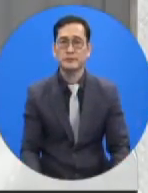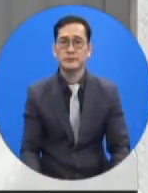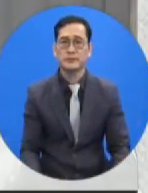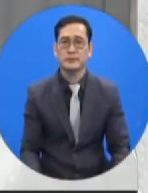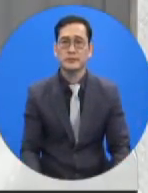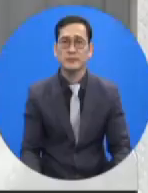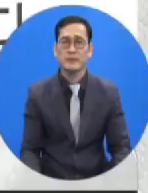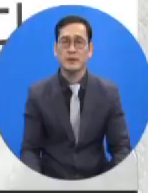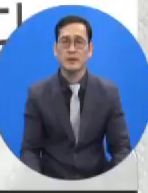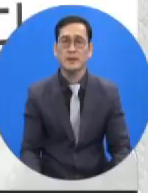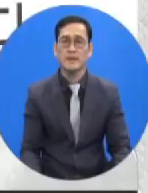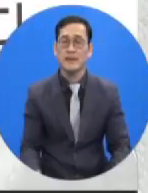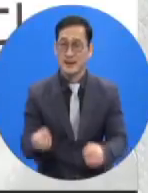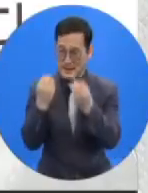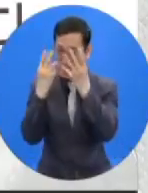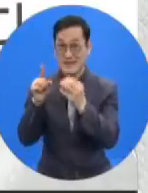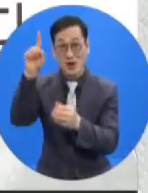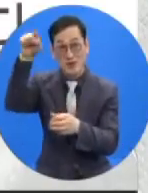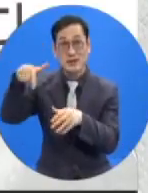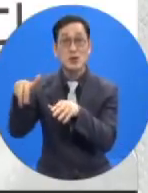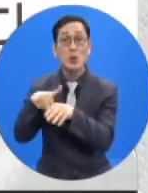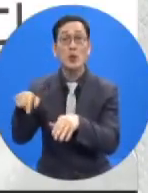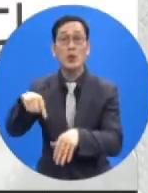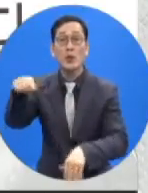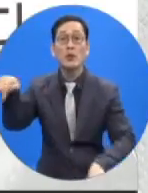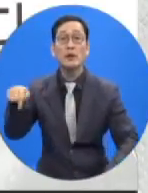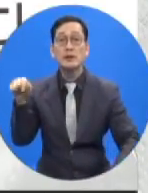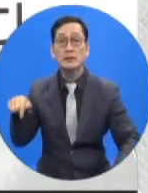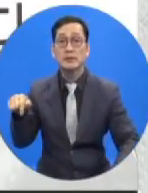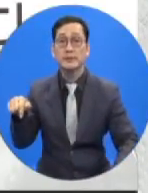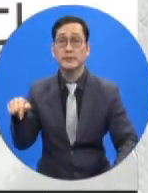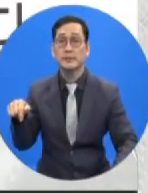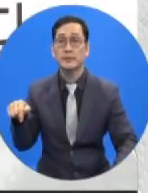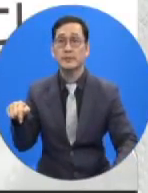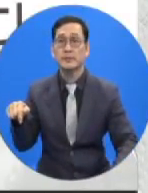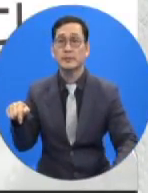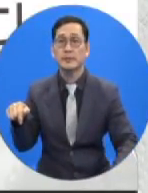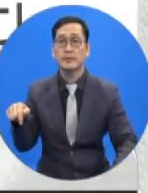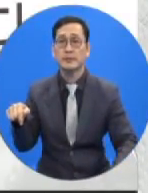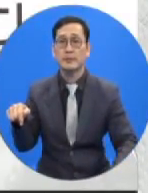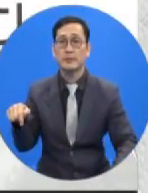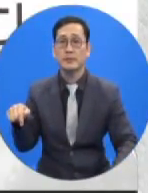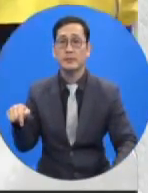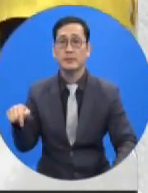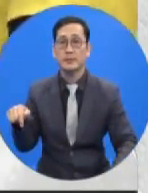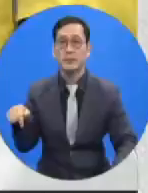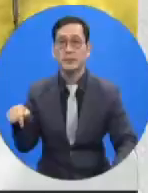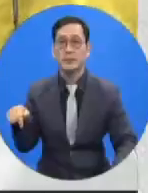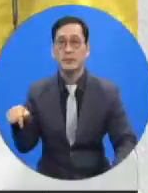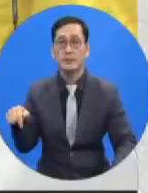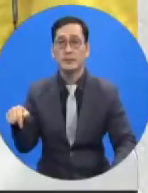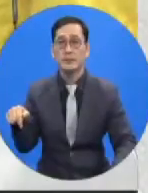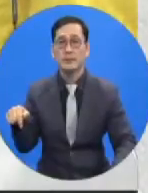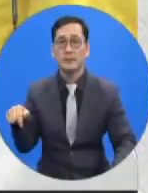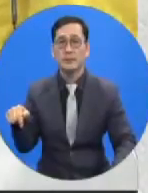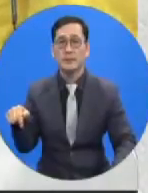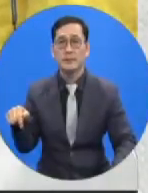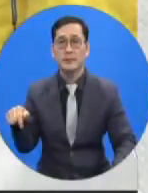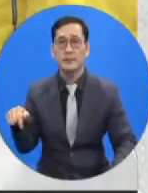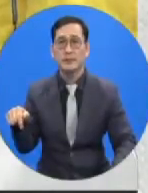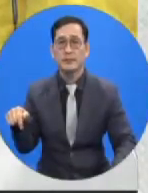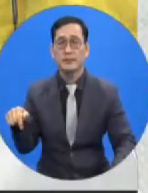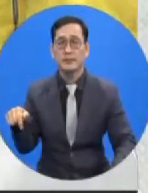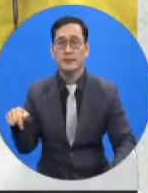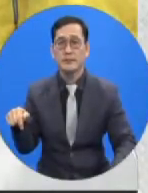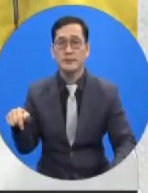좀 심각하게 말하면 신천지한테도 미안한 말이지만 신천지 같은 곳이 몇 개가 있다고 생각할 필요가 저는 있다고 봅니다. 그래서 단순한 이제